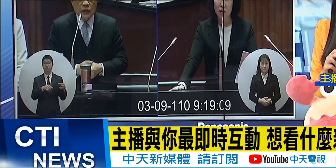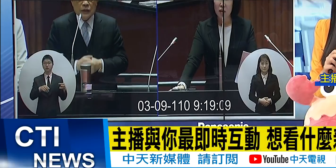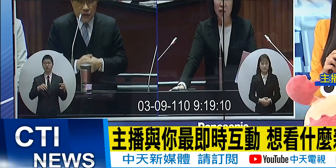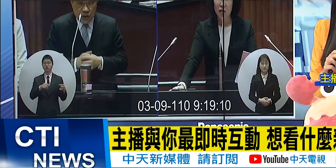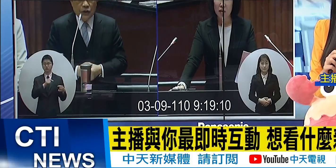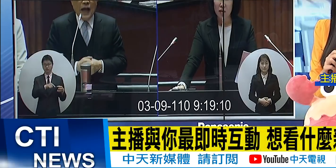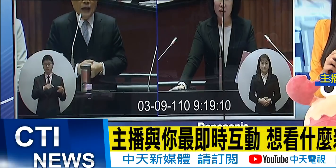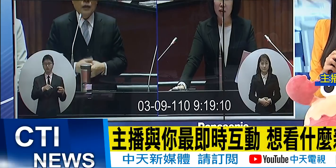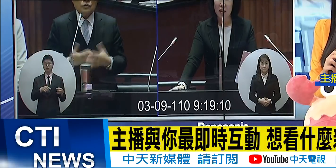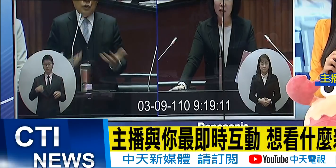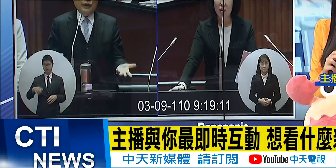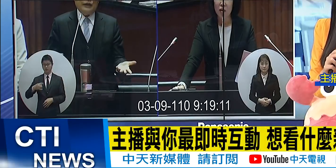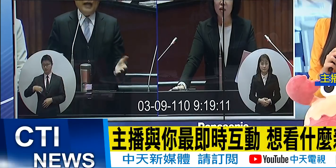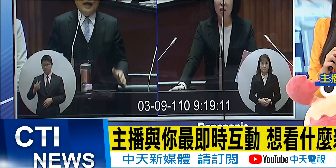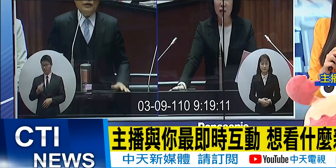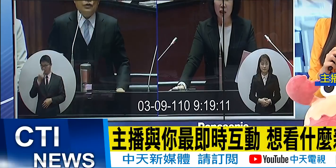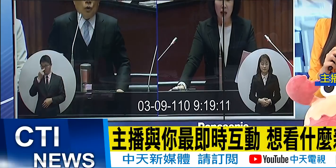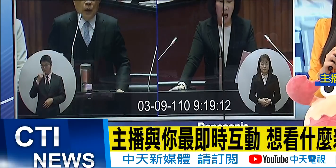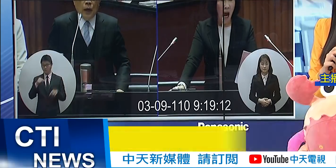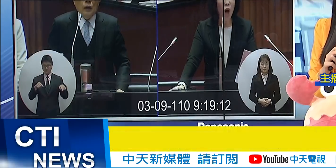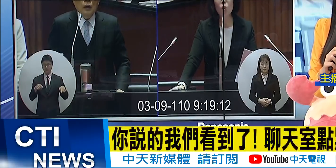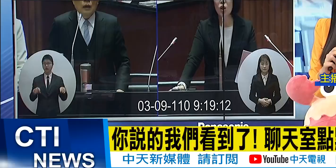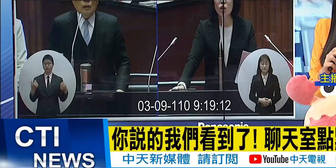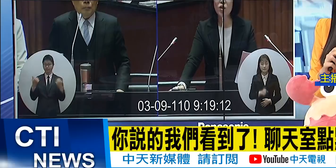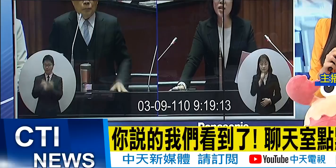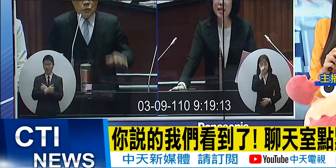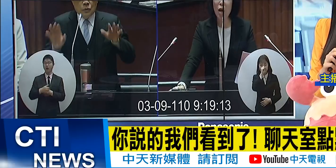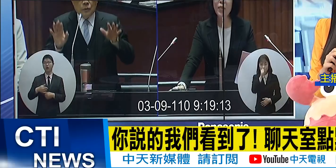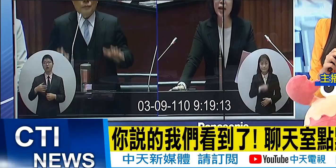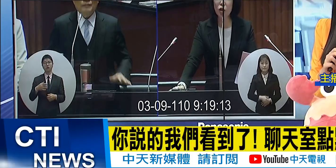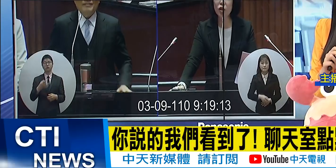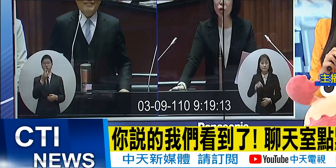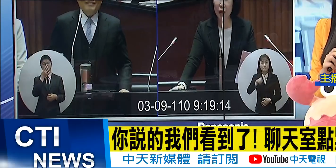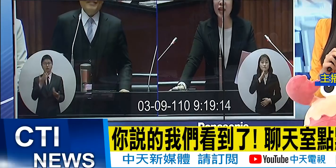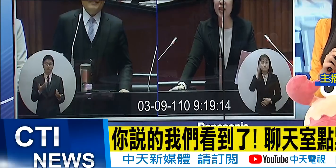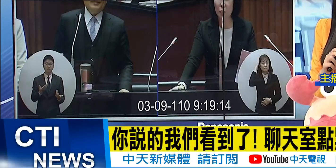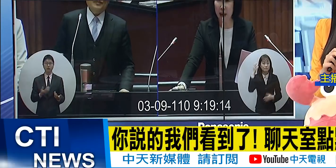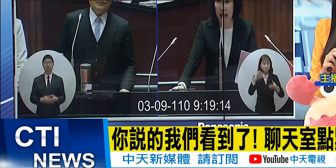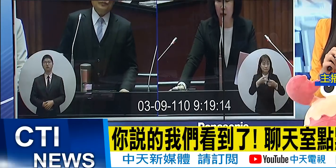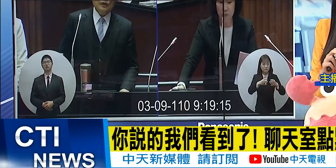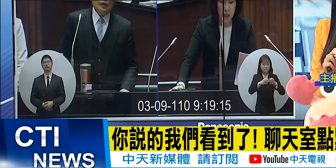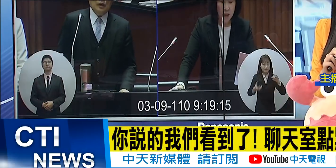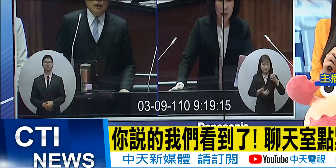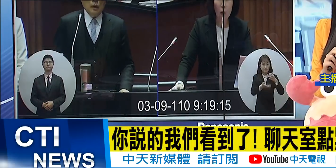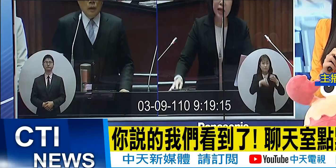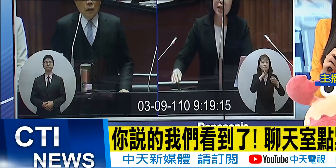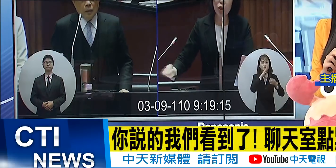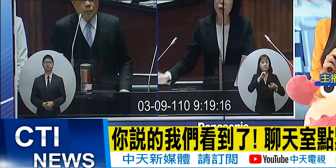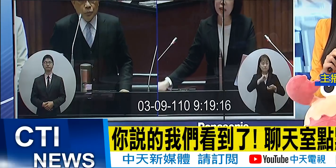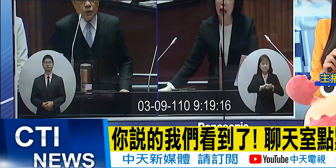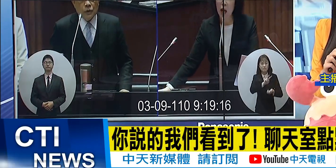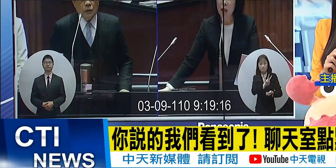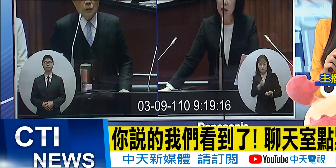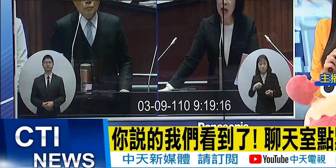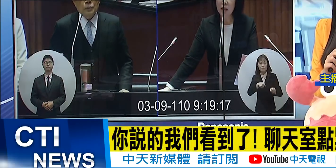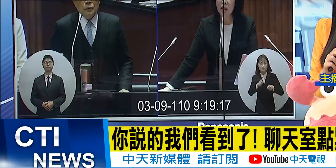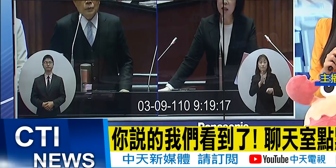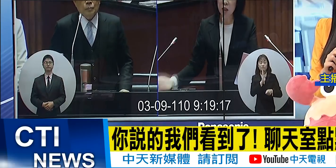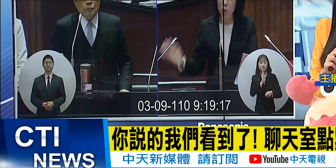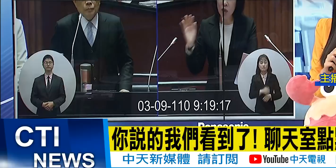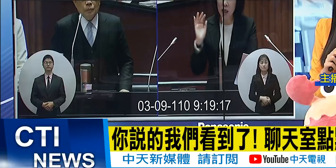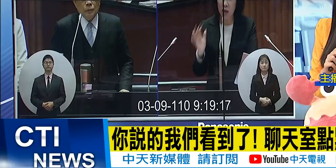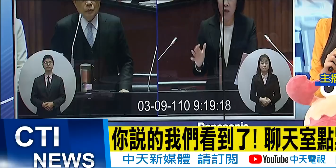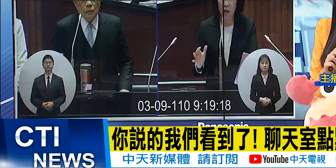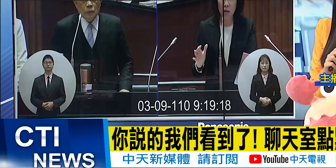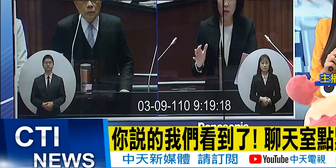喜滋滋，睡到美滋滋，要跟国民党还和解，真的是见鬼了吗？痛批民进党。